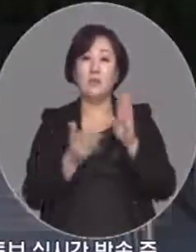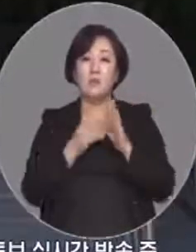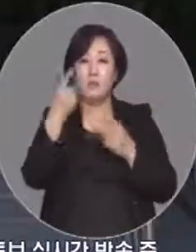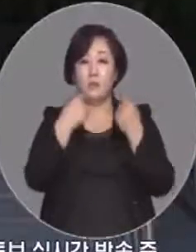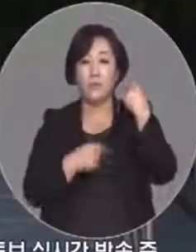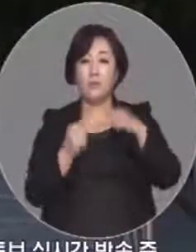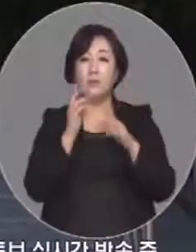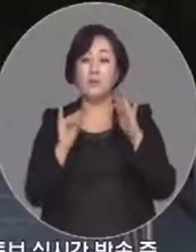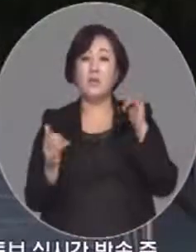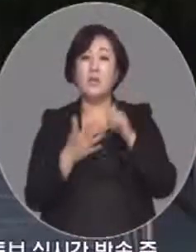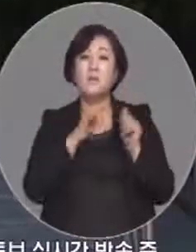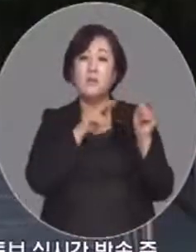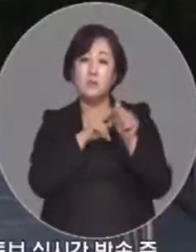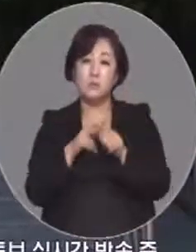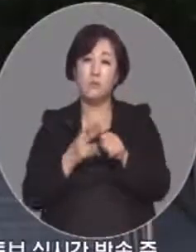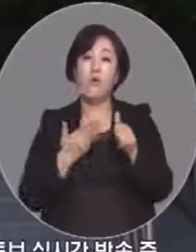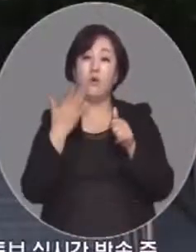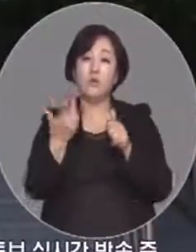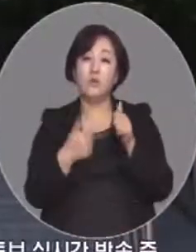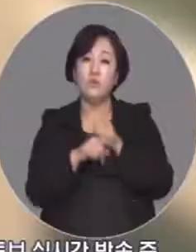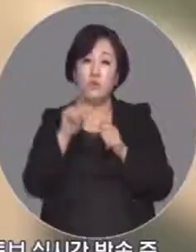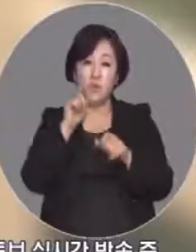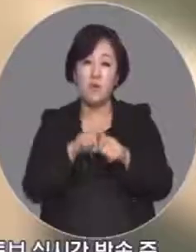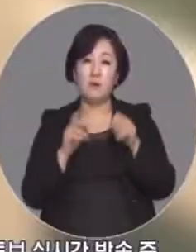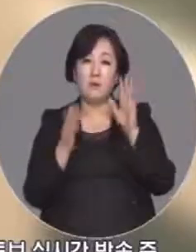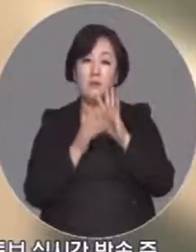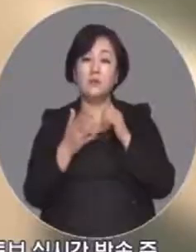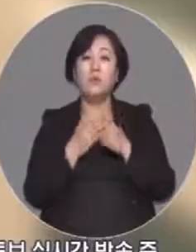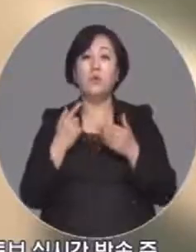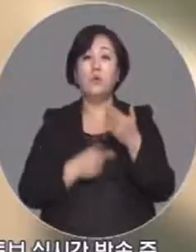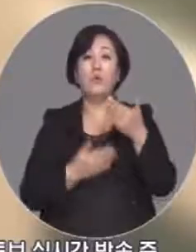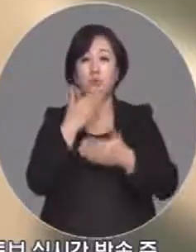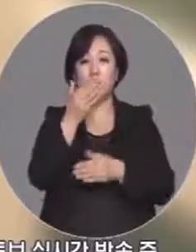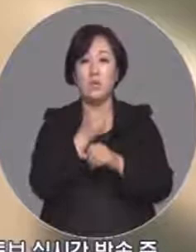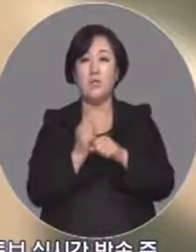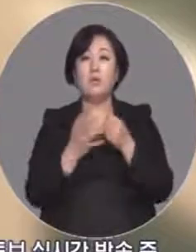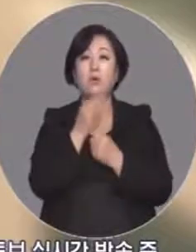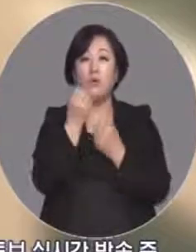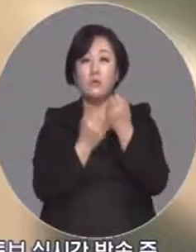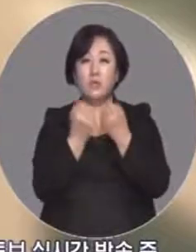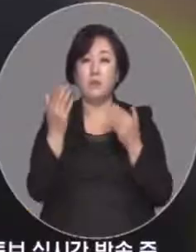민원인들에게 일자리 정보를 알려주기 위해 초대장을 보낸 것이라고 해명했습니다.